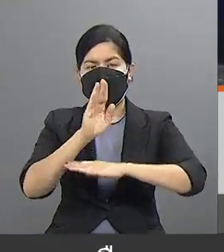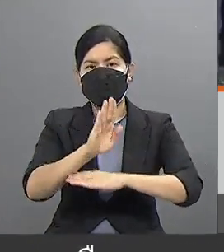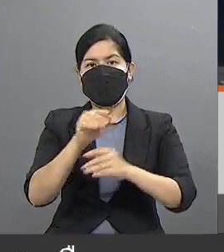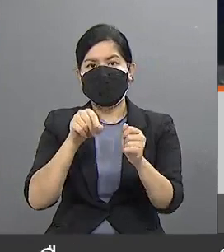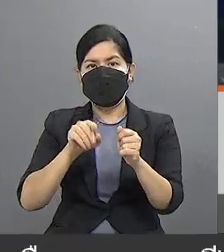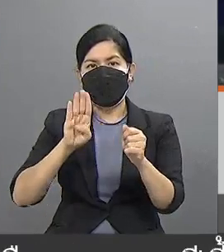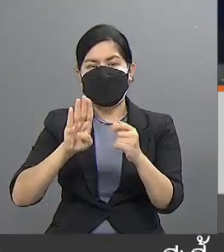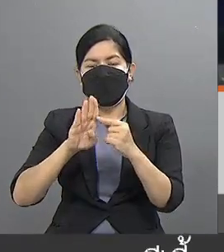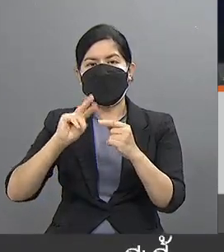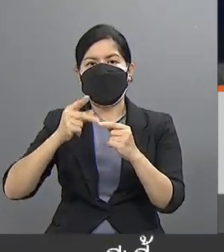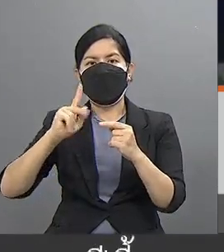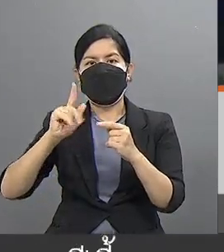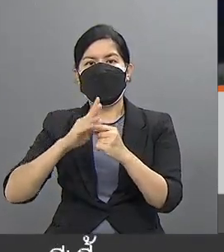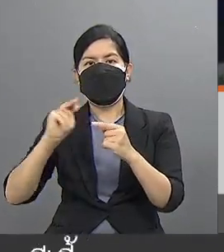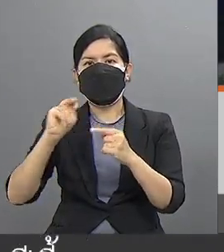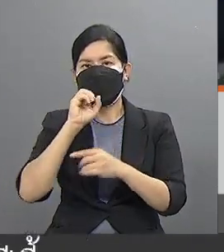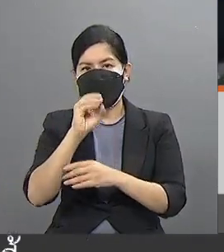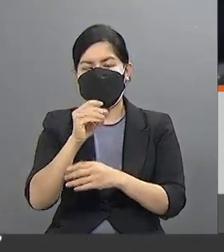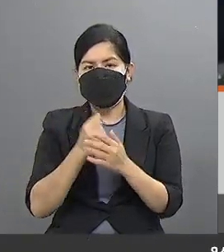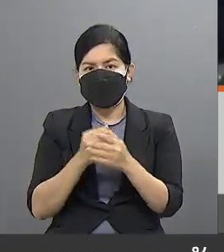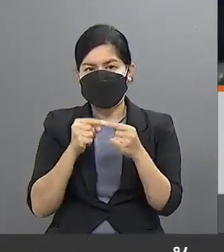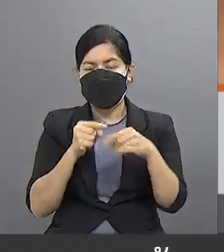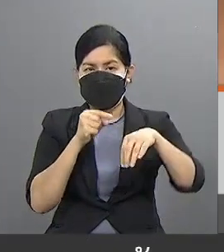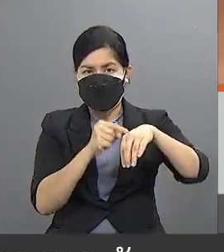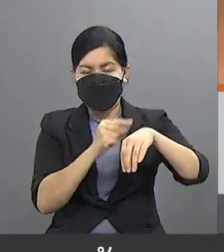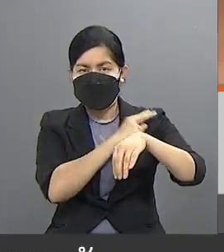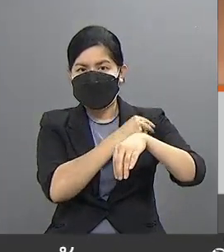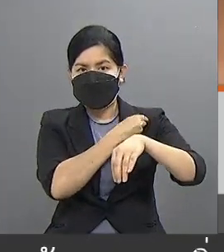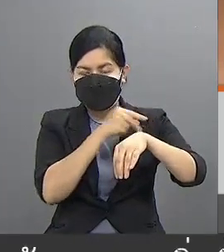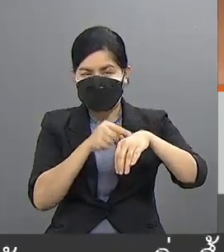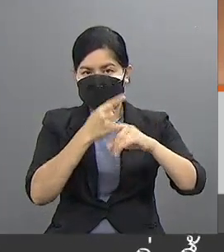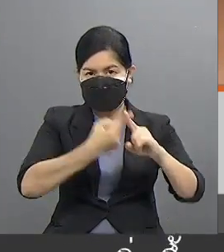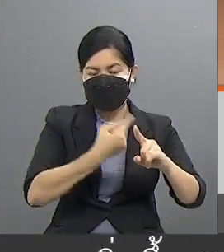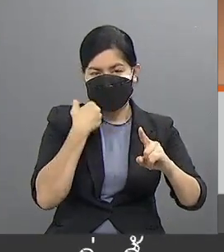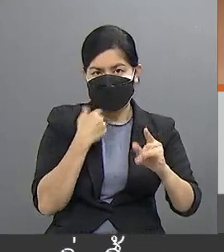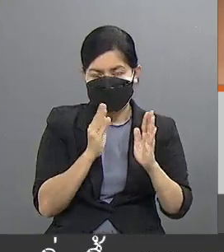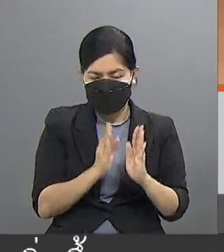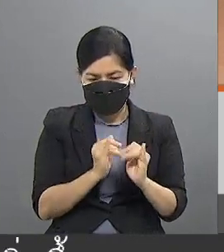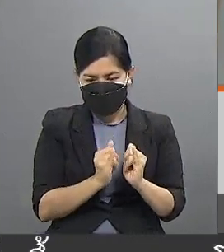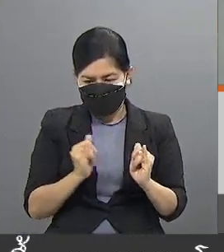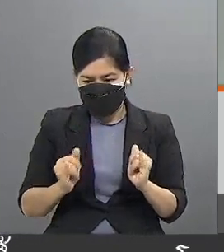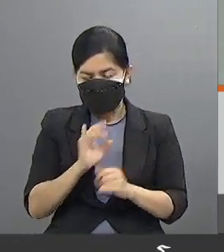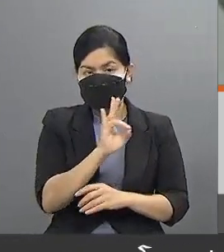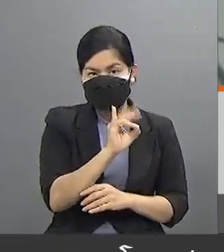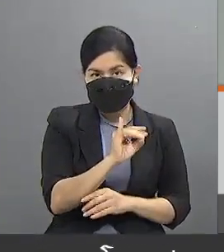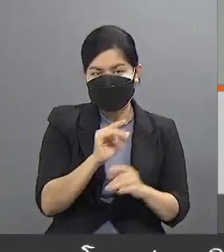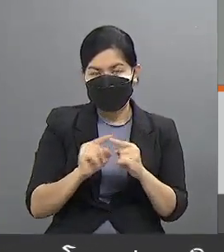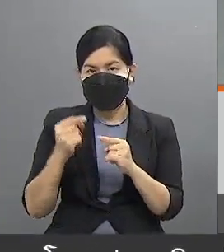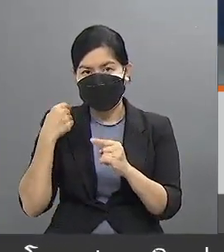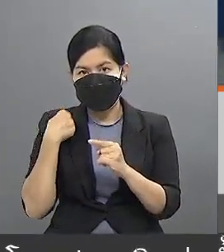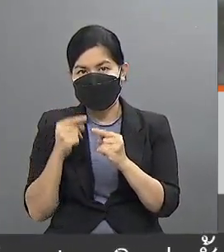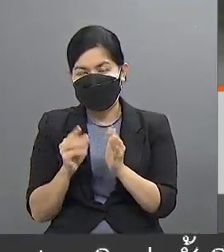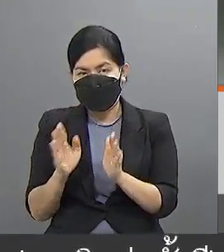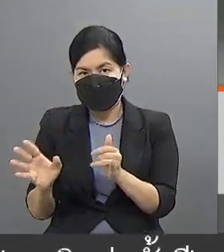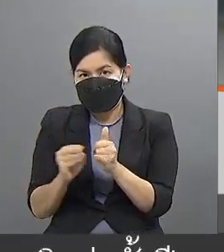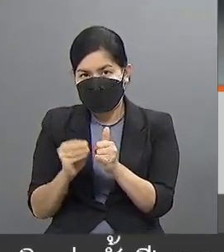พยาบาลสนามแห่งที่1รองรับผู้ป่วยได้ราว70คนแต่จะนำผู้ติดเชื้อเข้าพักรักษาเพียงแค่50คน